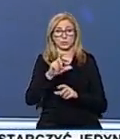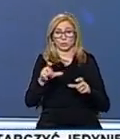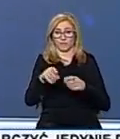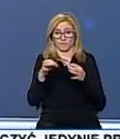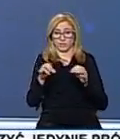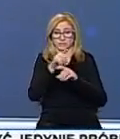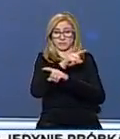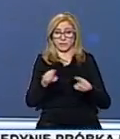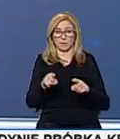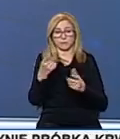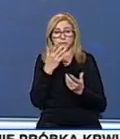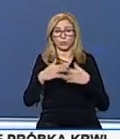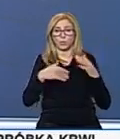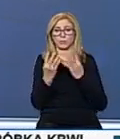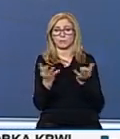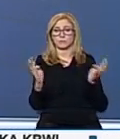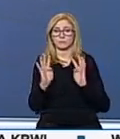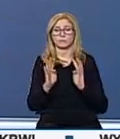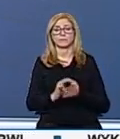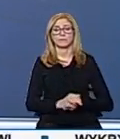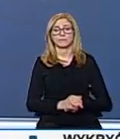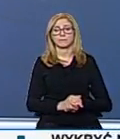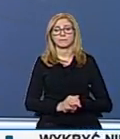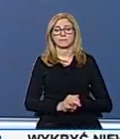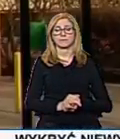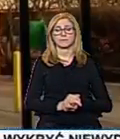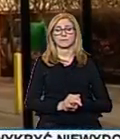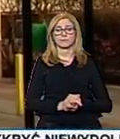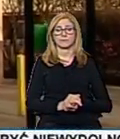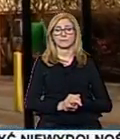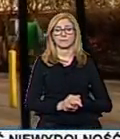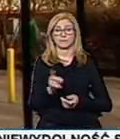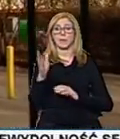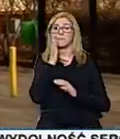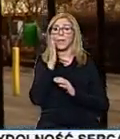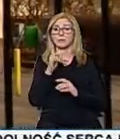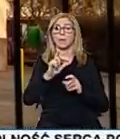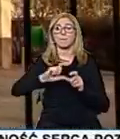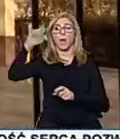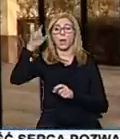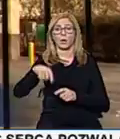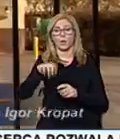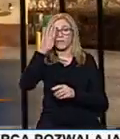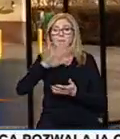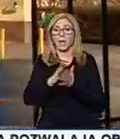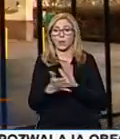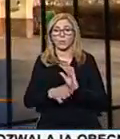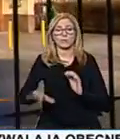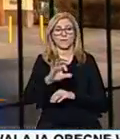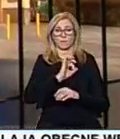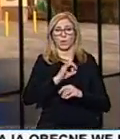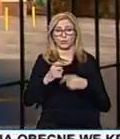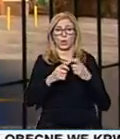grodzenia budynków wielorodzinnych? Sprawdzała Monika Aleksandrzak. Mieszkańcy tych bloków na łódzkich Bałutach swój